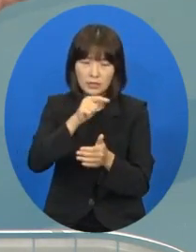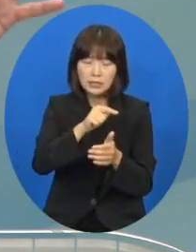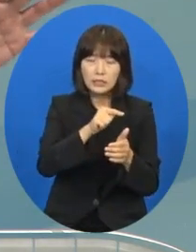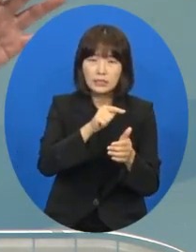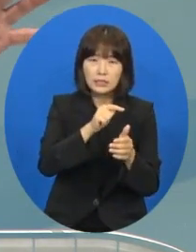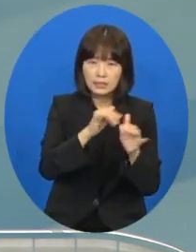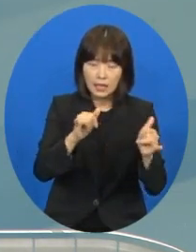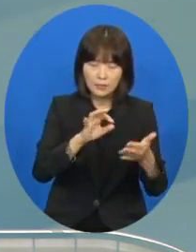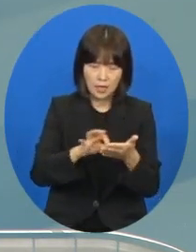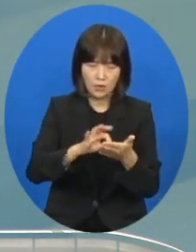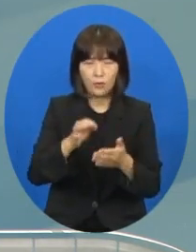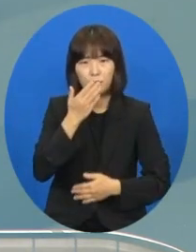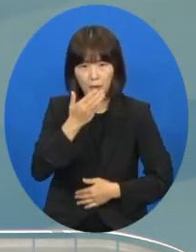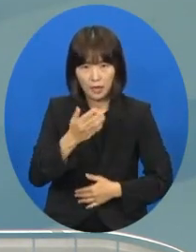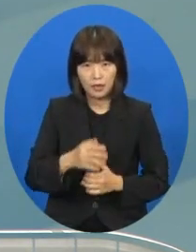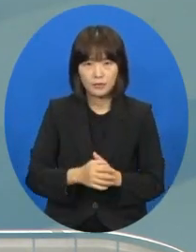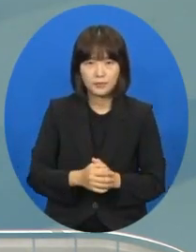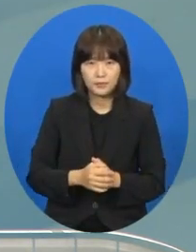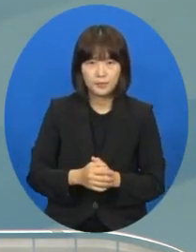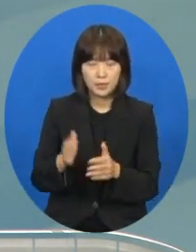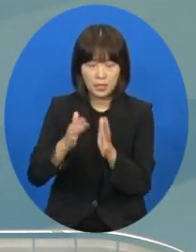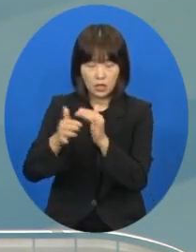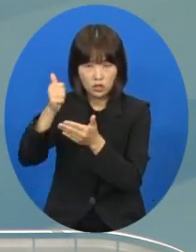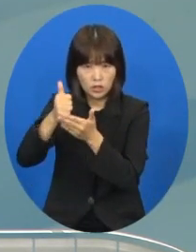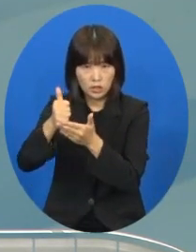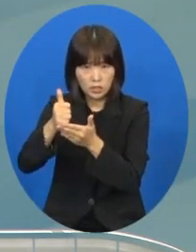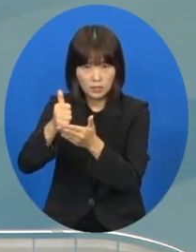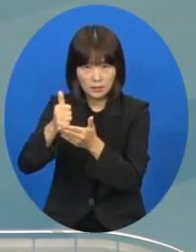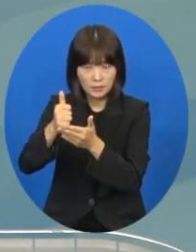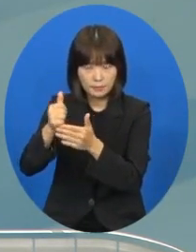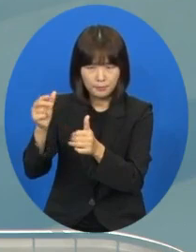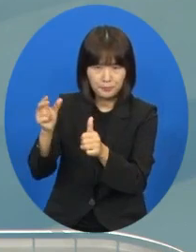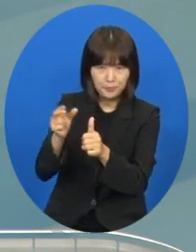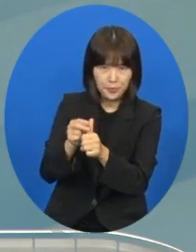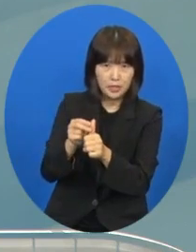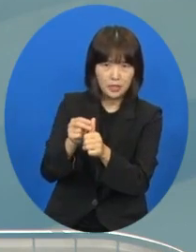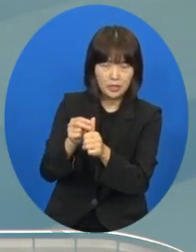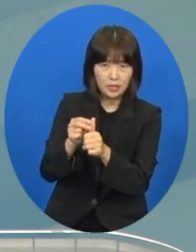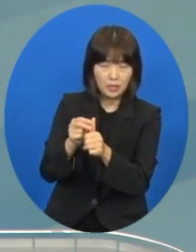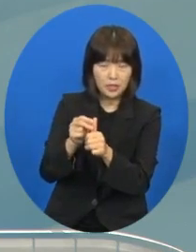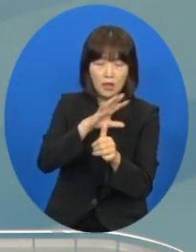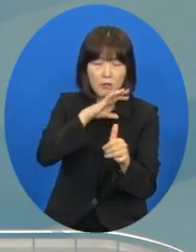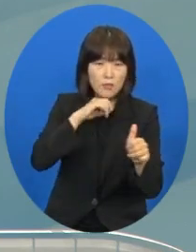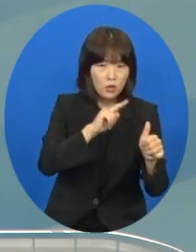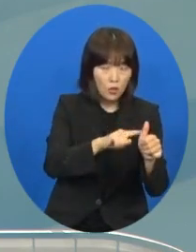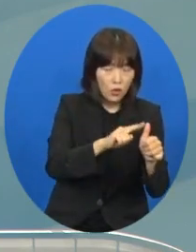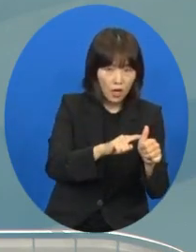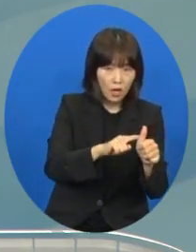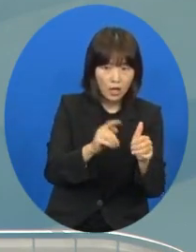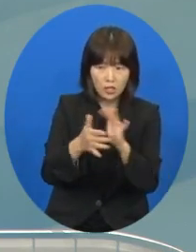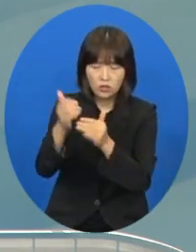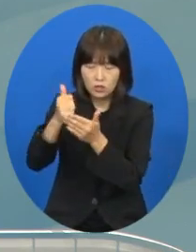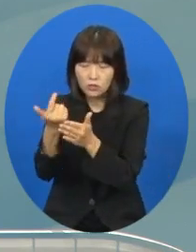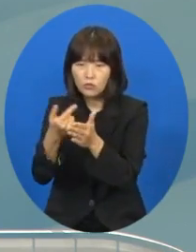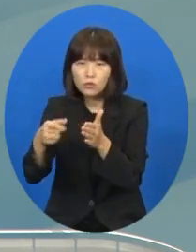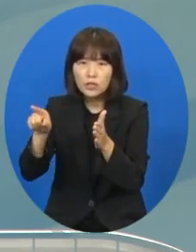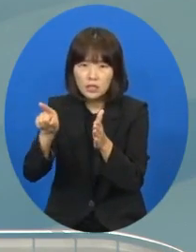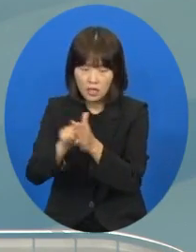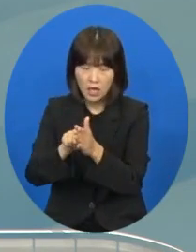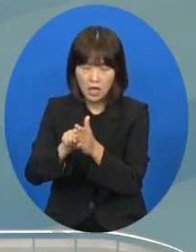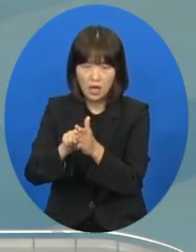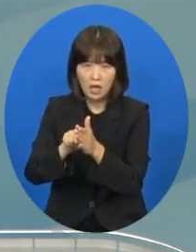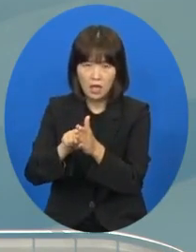예수님을 부인했던 베드로가 주님을 위해서 순교한 베드로로 바뀝니다. 성령이 임하시면.